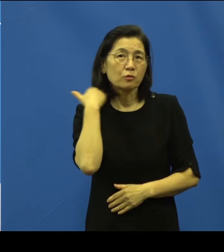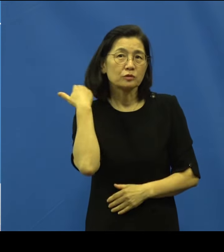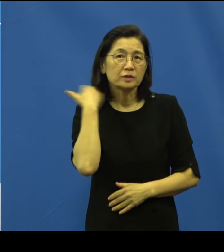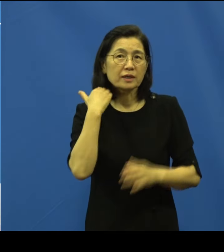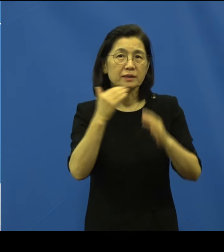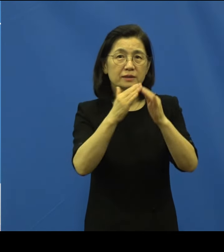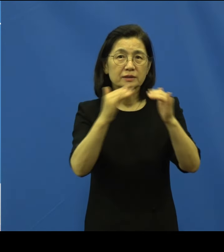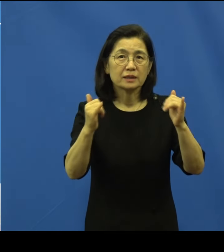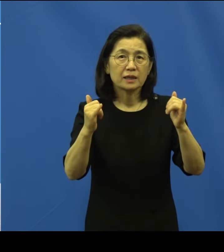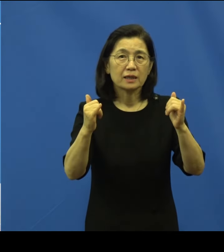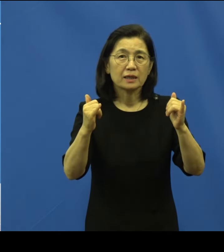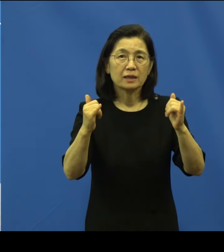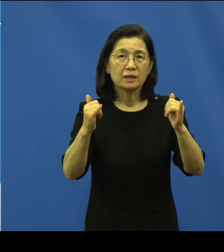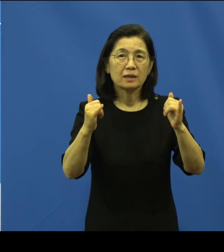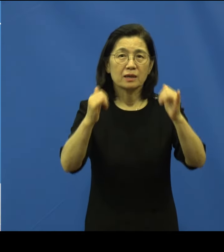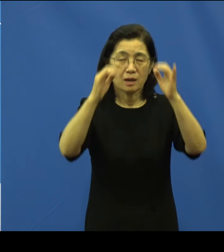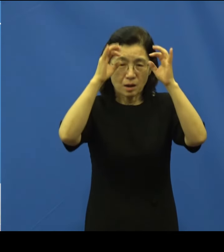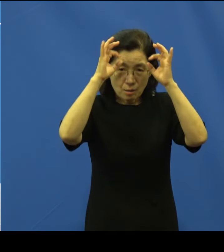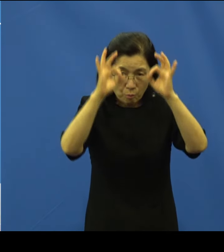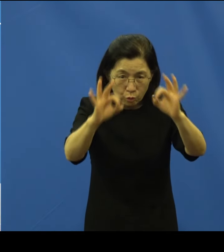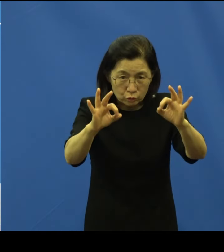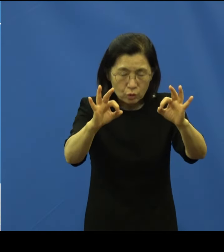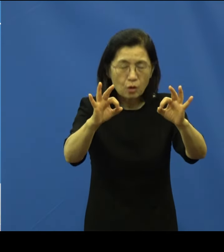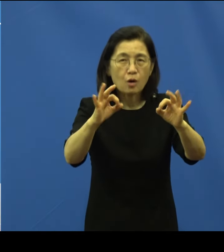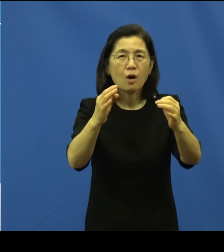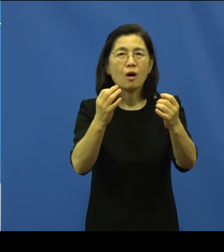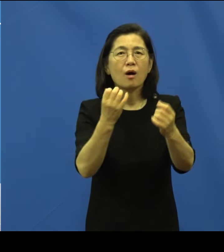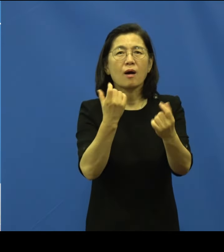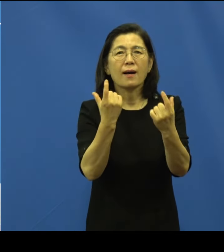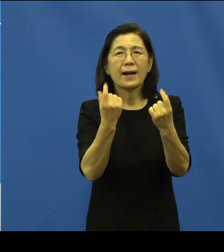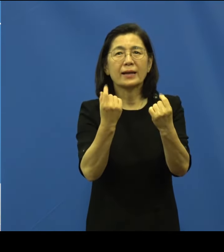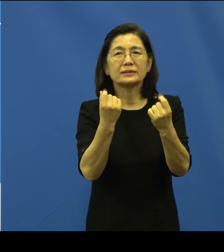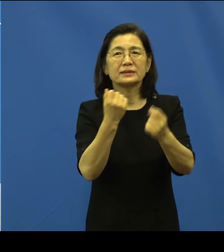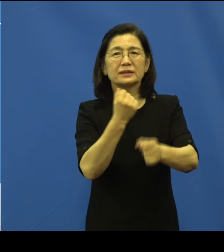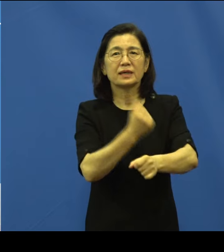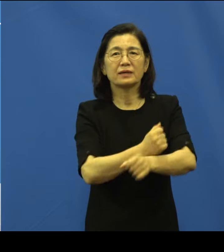아니하는 자를 보는 것 같이 하여 참았으며.